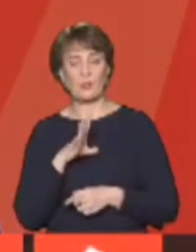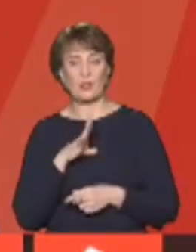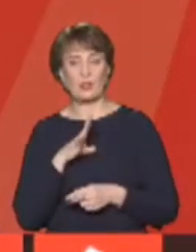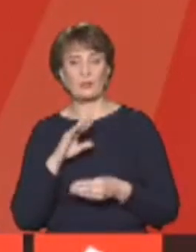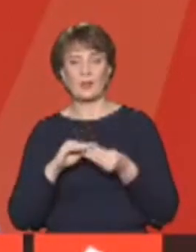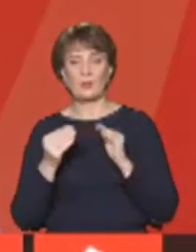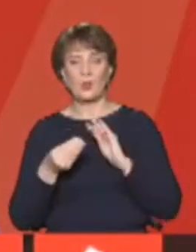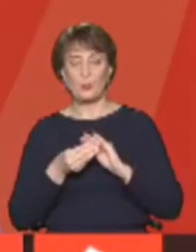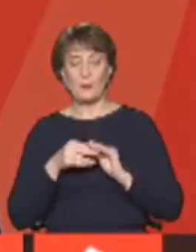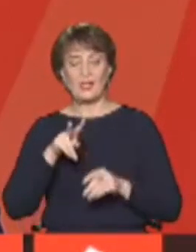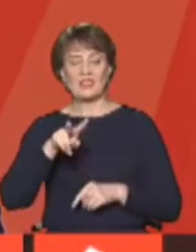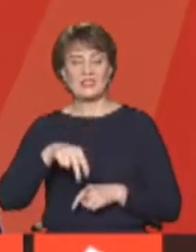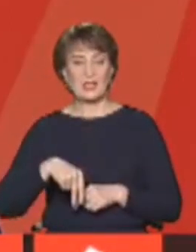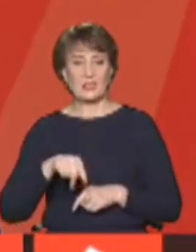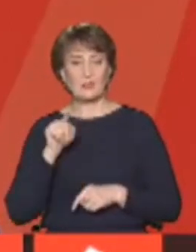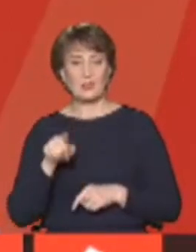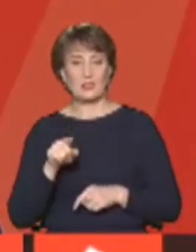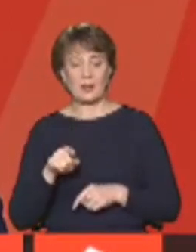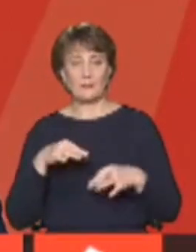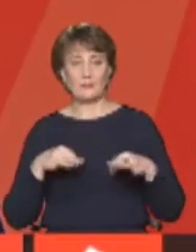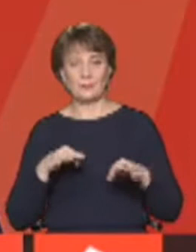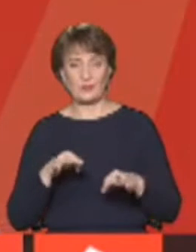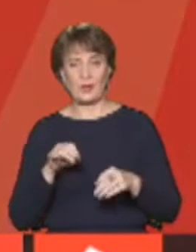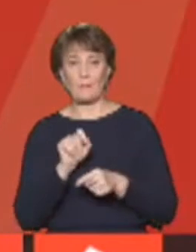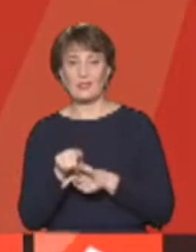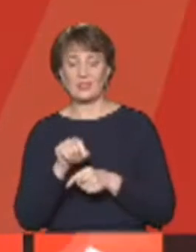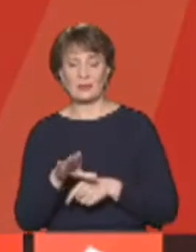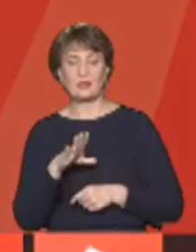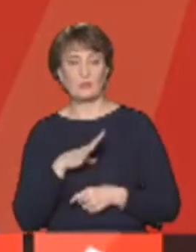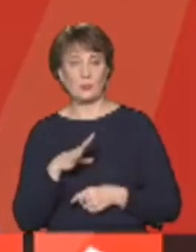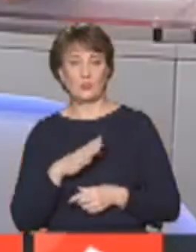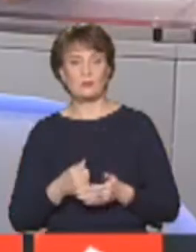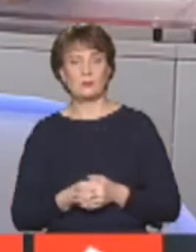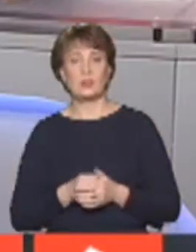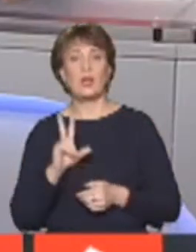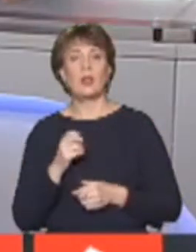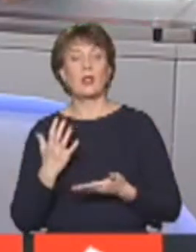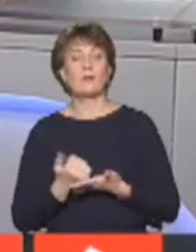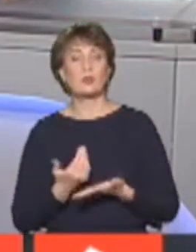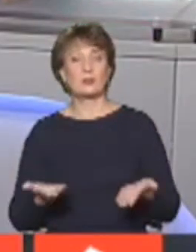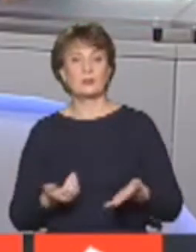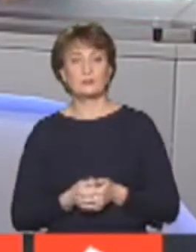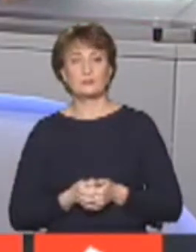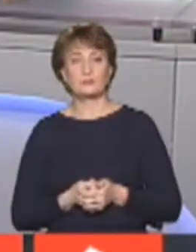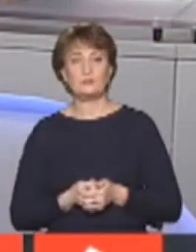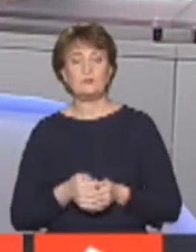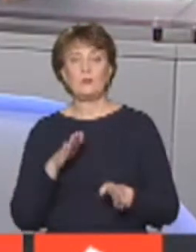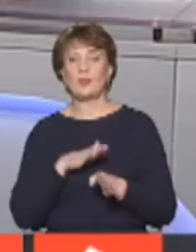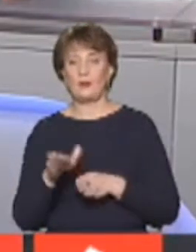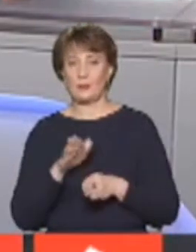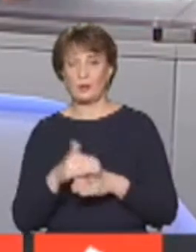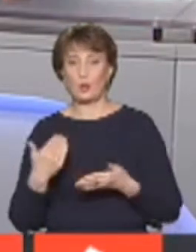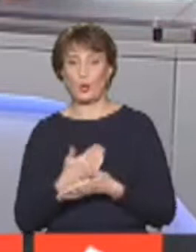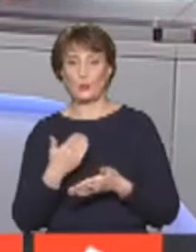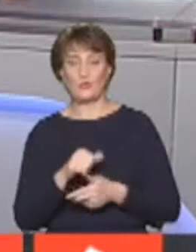рейками у них. Ну, я так розумію, з рухомим складом не було, а з підрядниками були. Чи як виходить? Які виконують оновлення